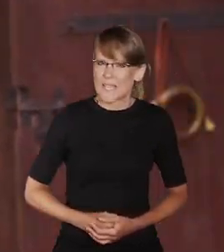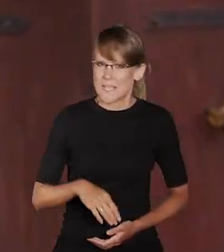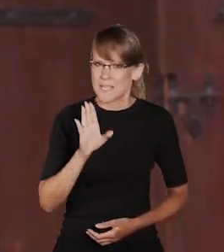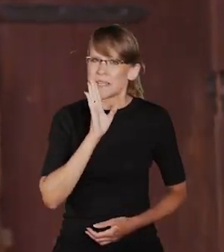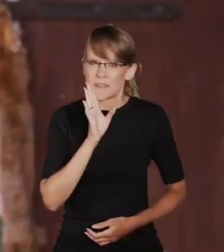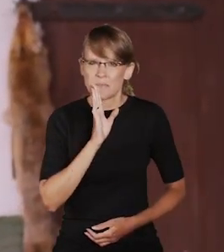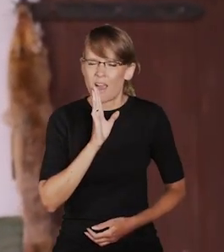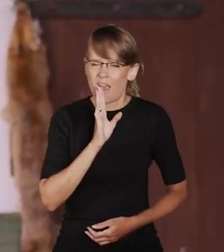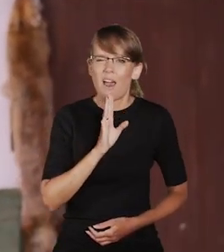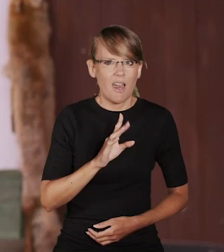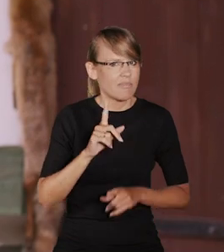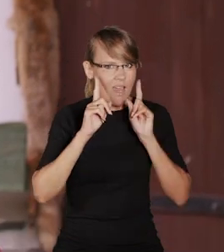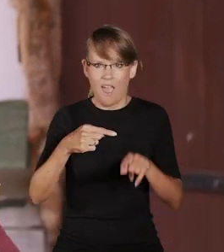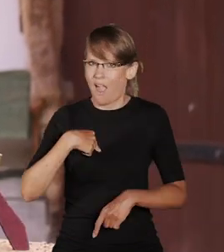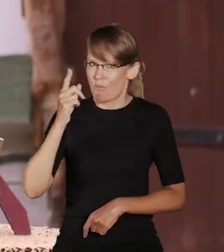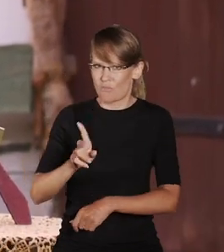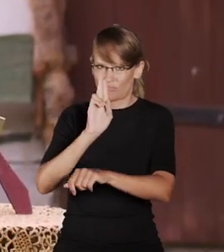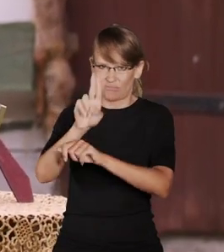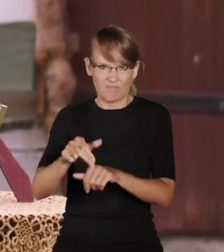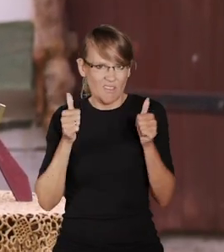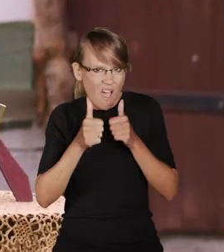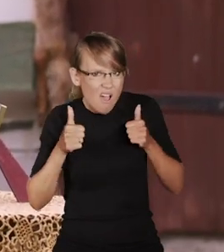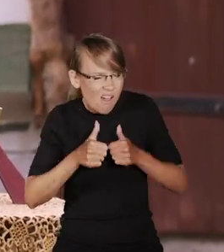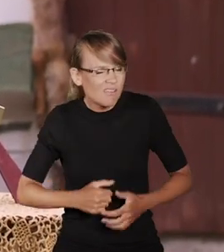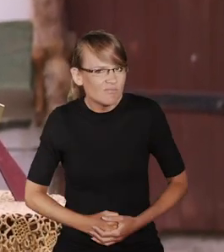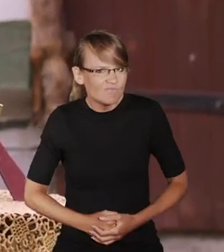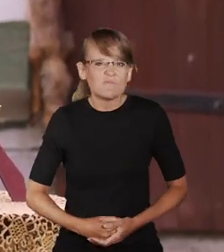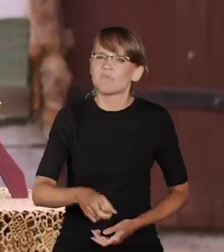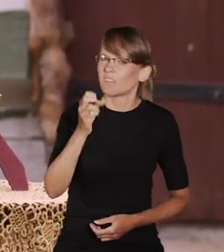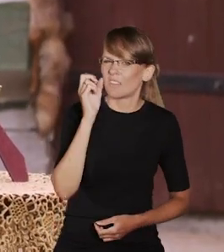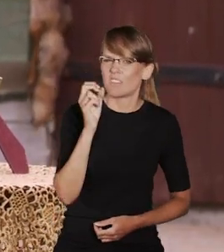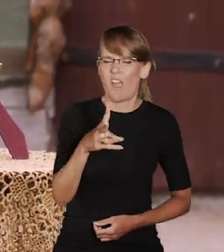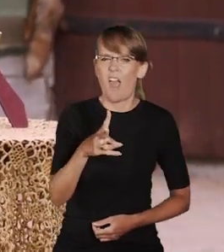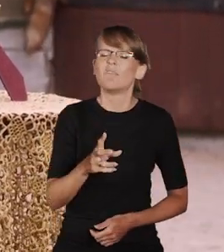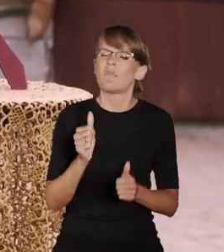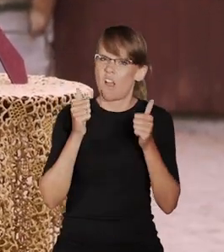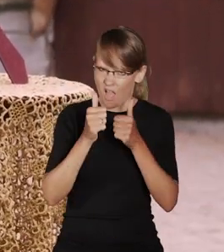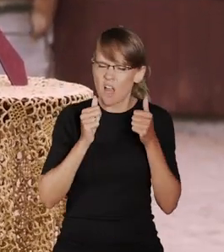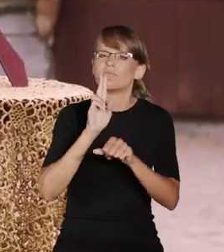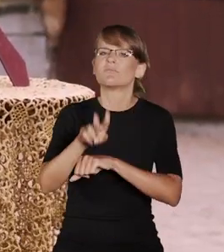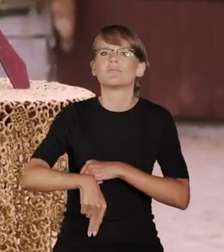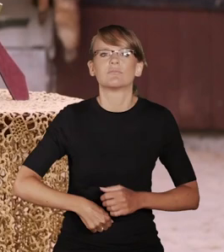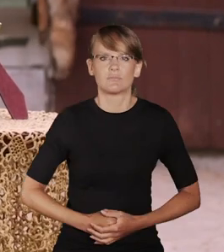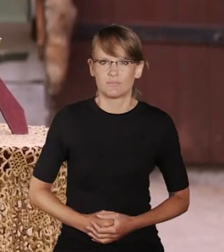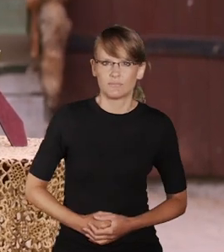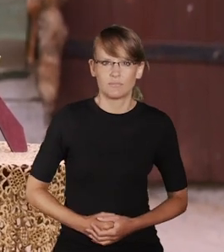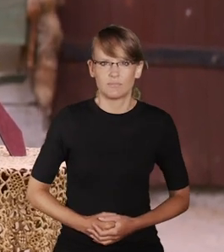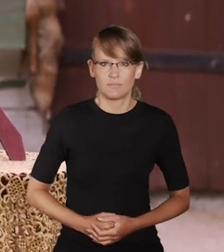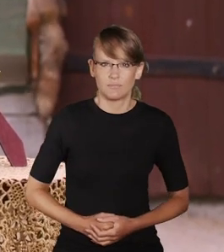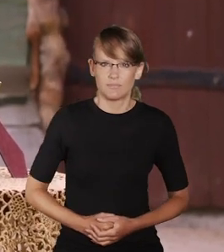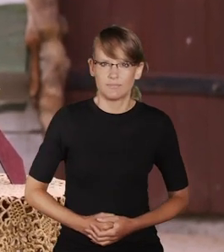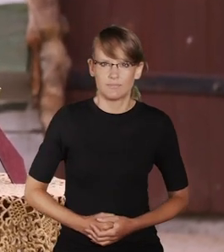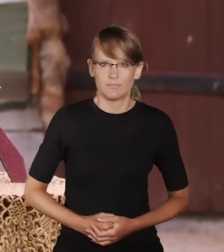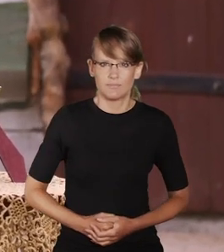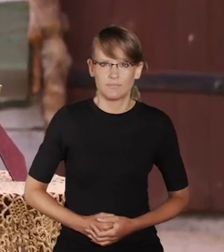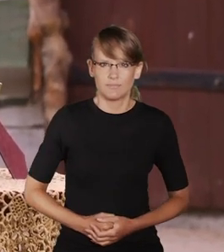pani. Co za gbur? Chodź tu. Jakże natrętni są ludzie. No nie ma co.